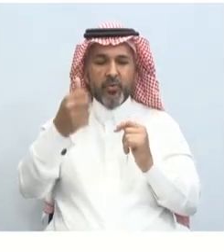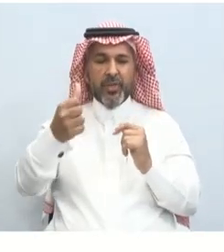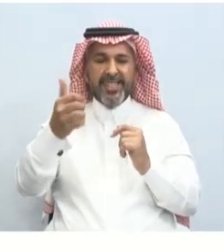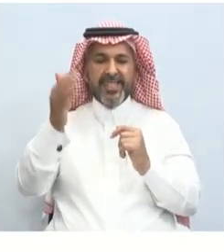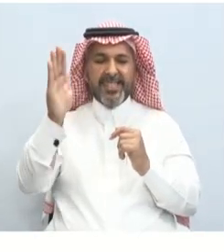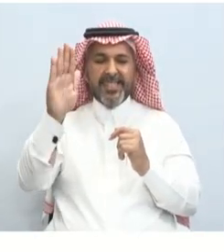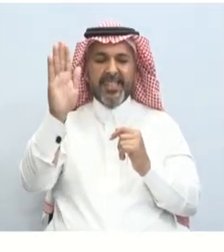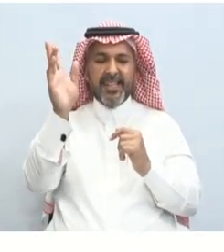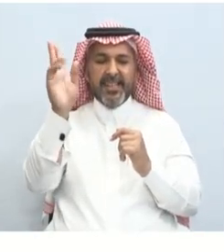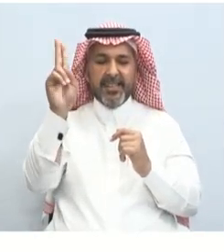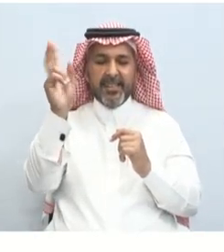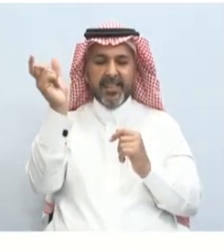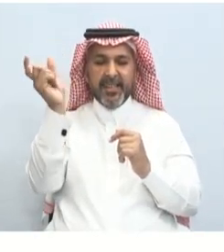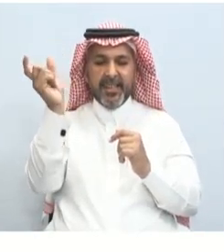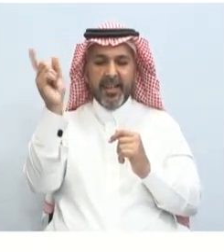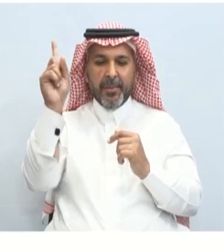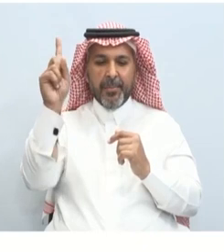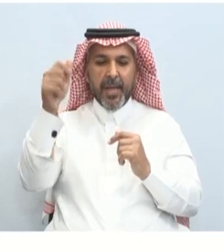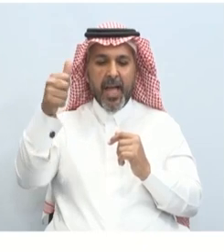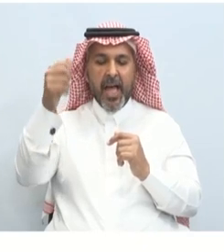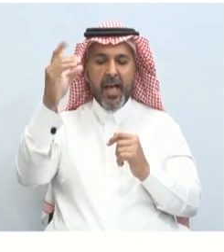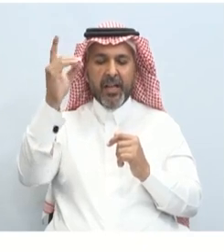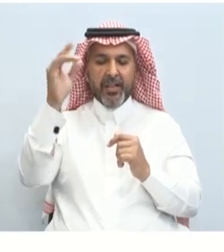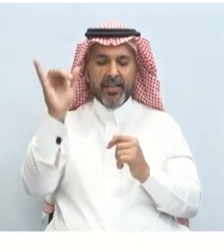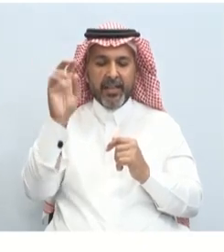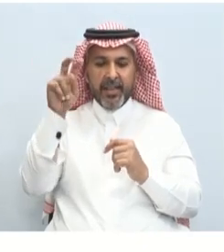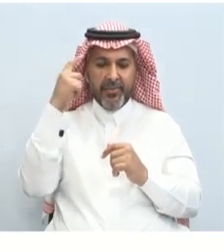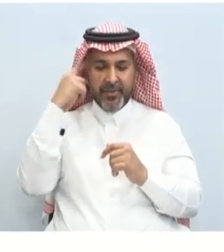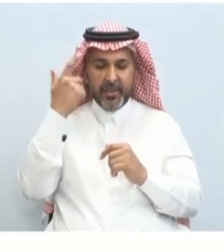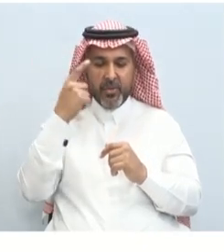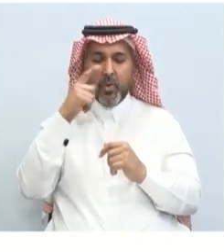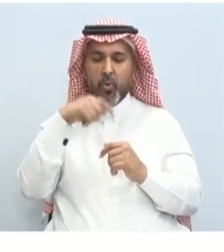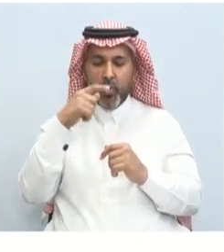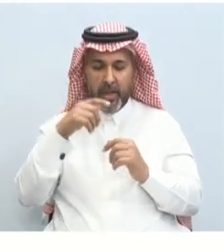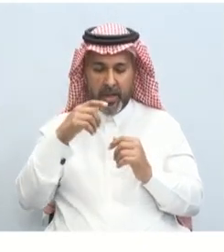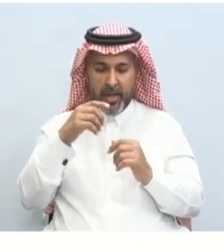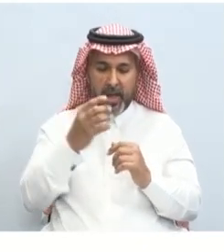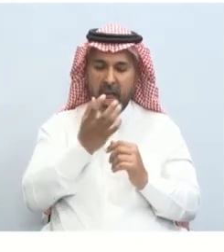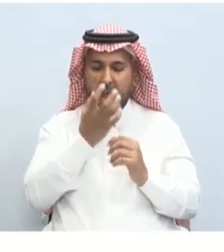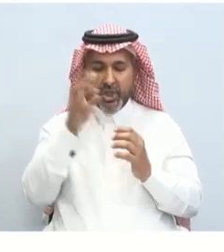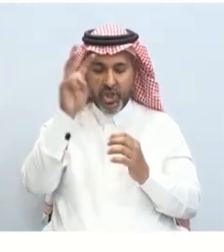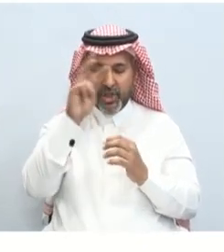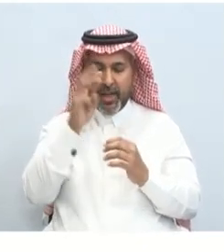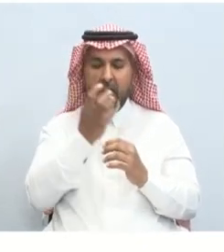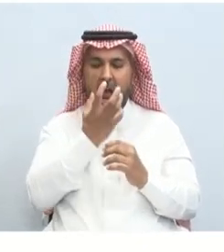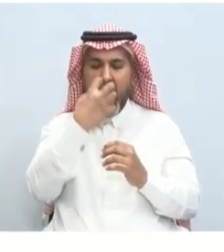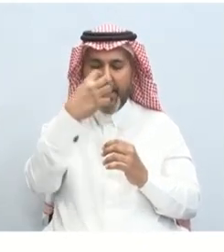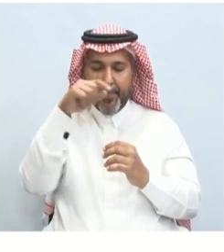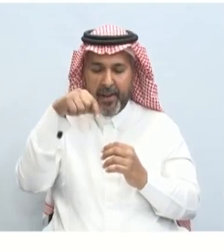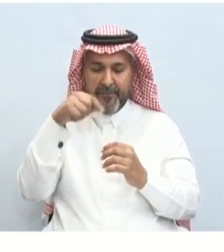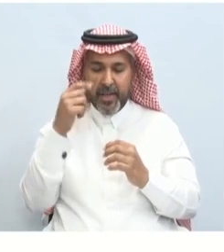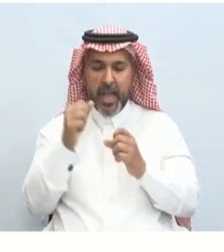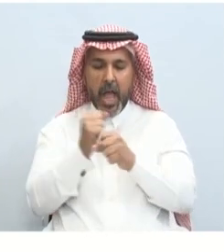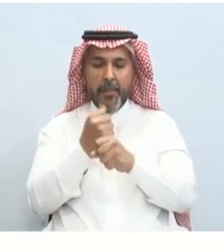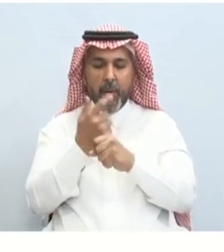نقول تنتشر فروع شركه ابل في كل انحاء العالم وبما ان السعوديه